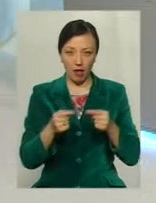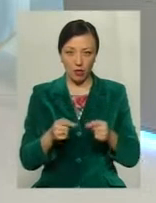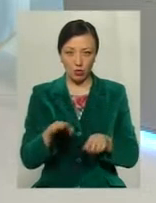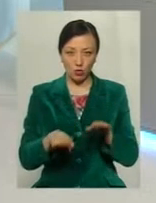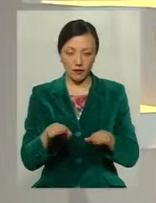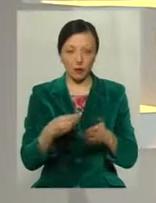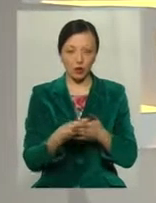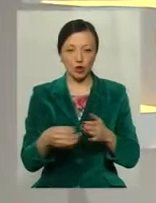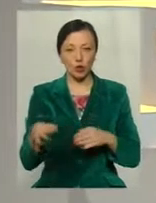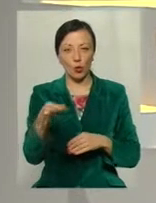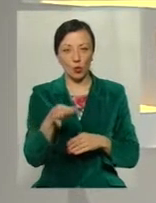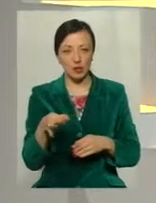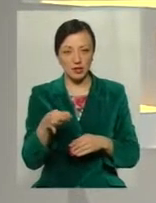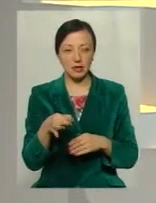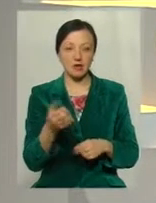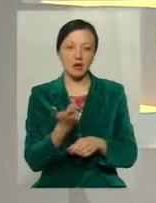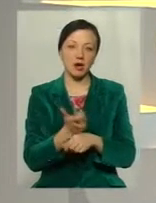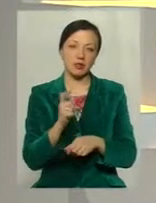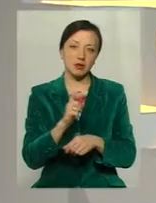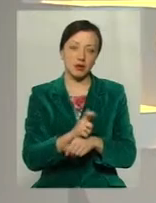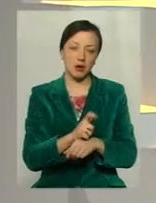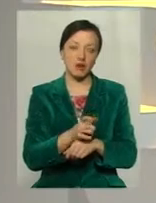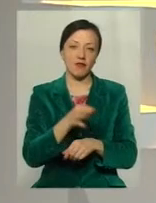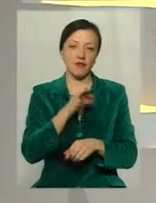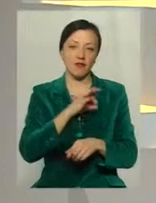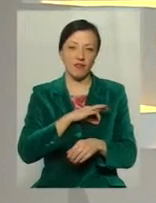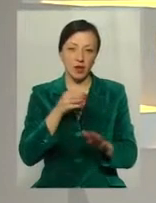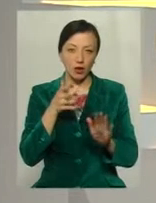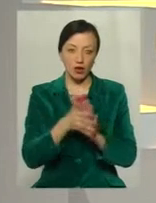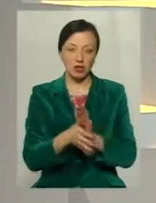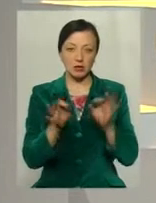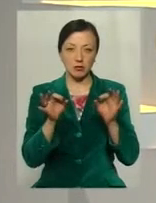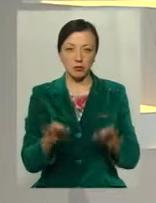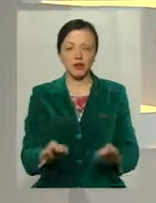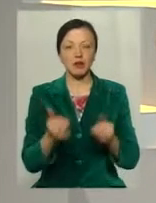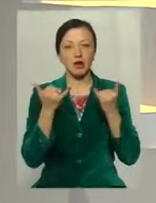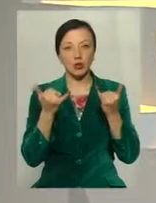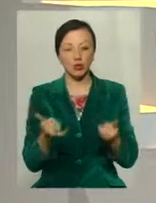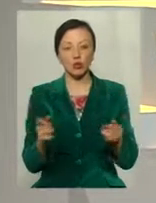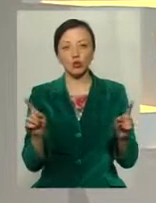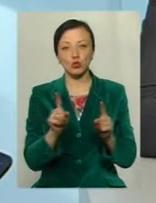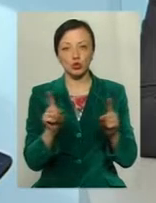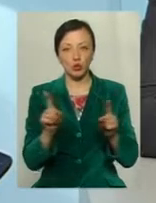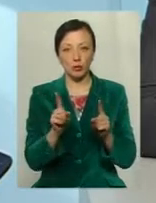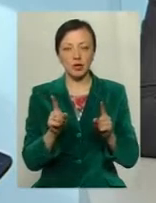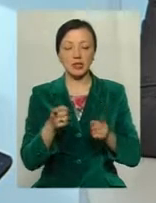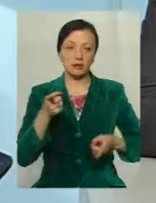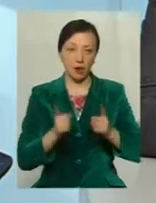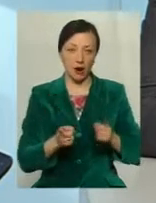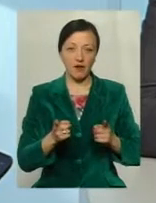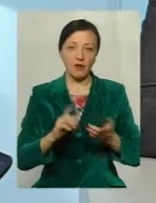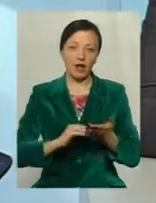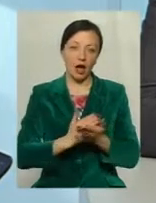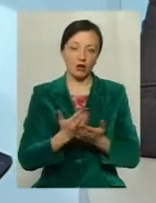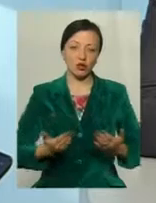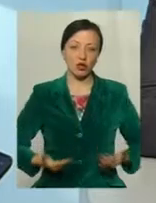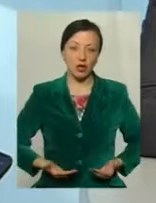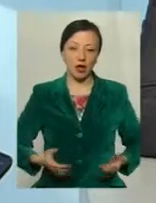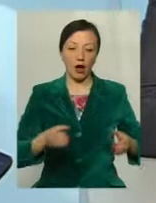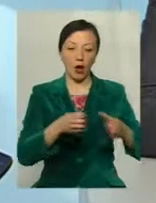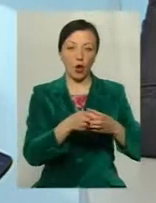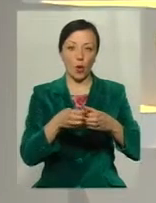Отже, Іване Васильовичу, скажіть, будь ласка, на вашу думку, чи можливо в таких умовах ухвалити